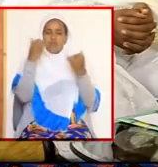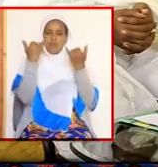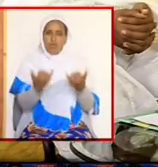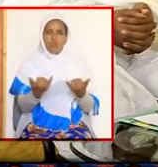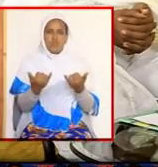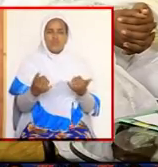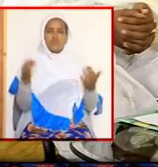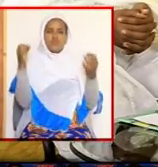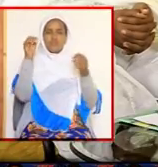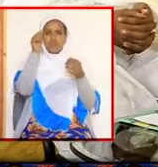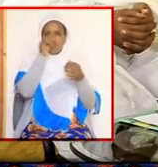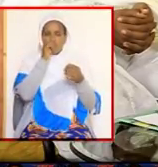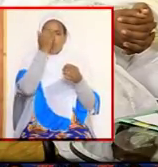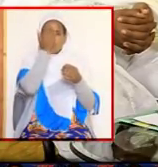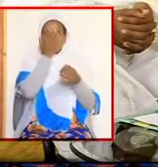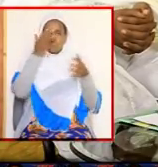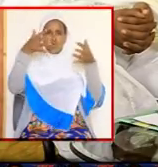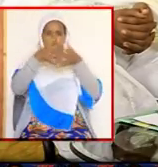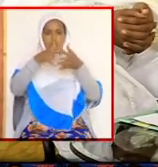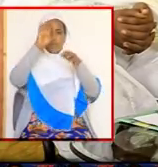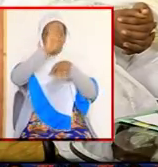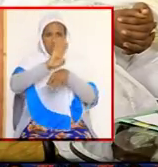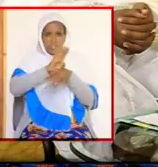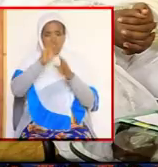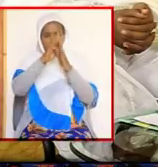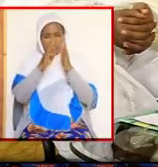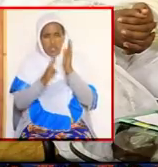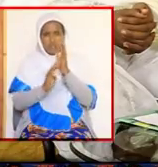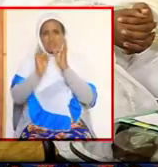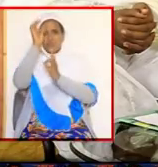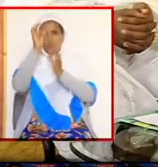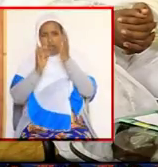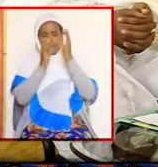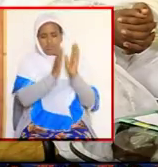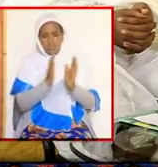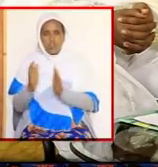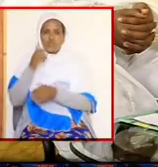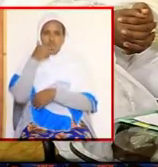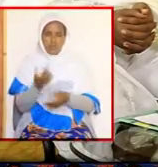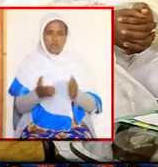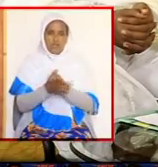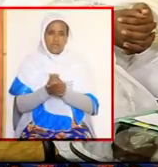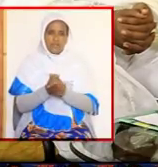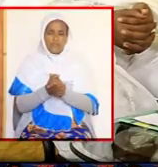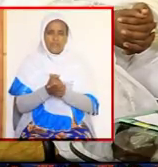ሽፋኑ በኢትዮጵያ ኦርቶዶክስ ተዋህዶ ቤተክርስቲያን ስርዓትና ትውፊት ተዘጋጅቷል